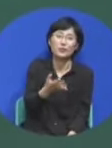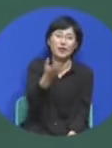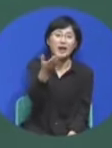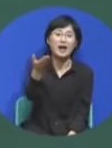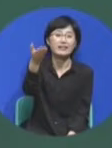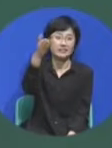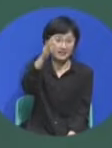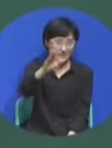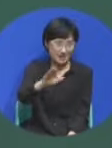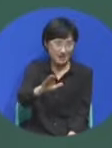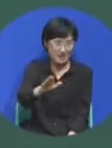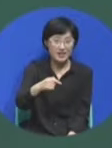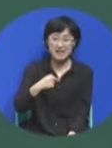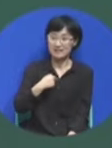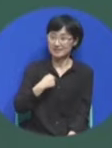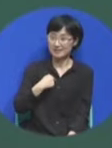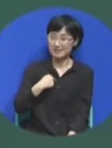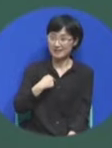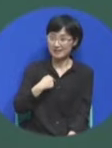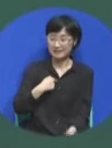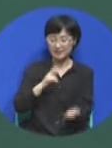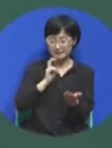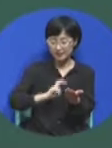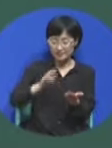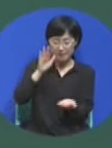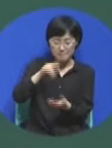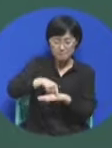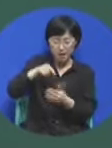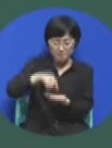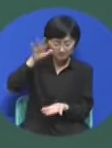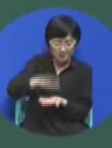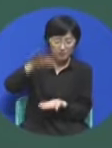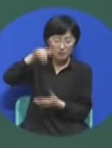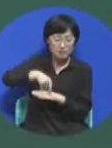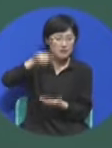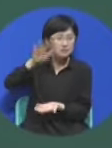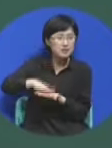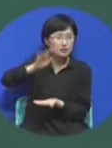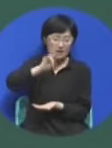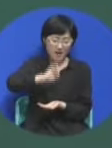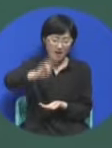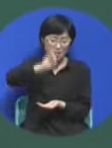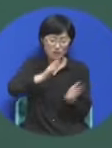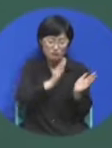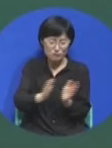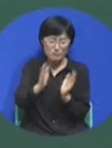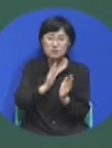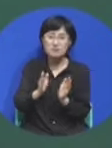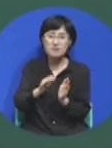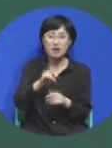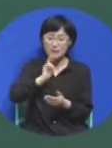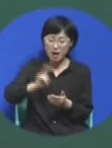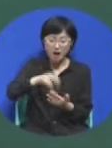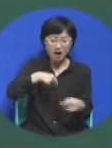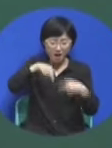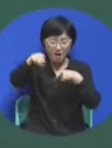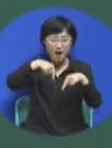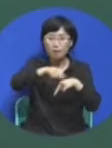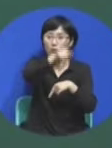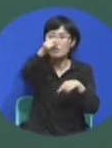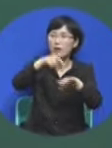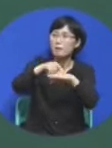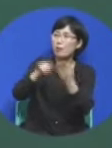因为刚吃完中午饭，然后想带领赞美，所以无法唱出来。 찬송 인도자가 열정으로 찬송을 이끌어가면 성도들이요 마음문이 확 열리더라고요.